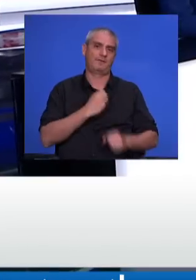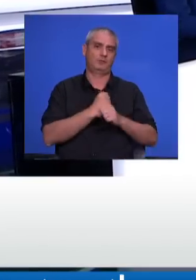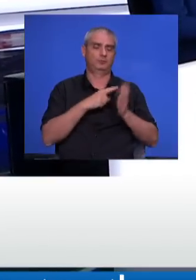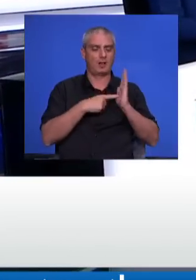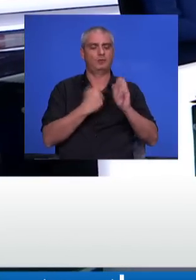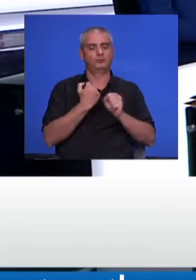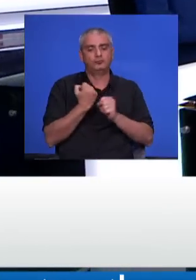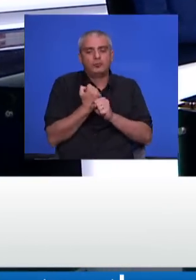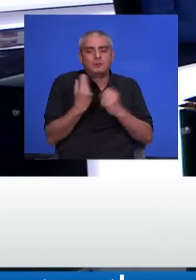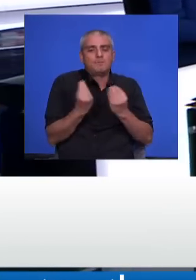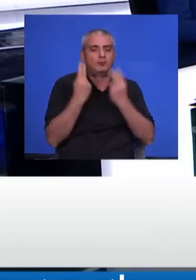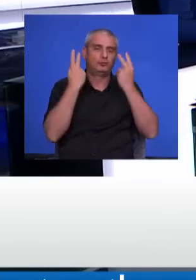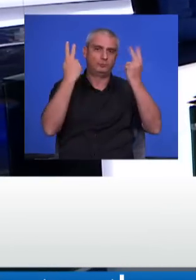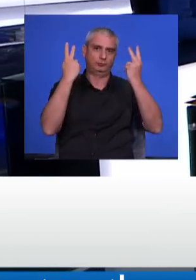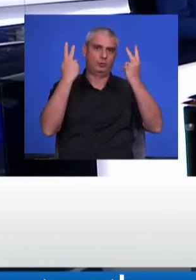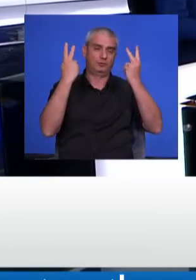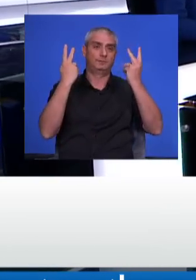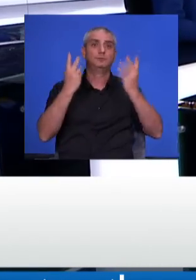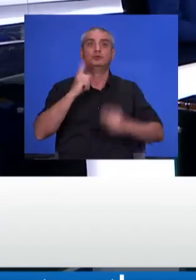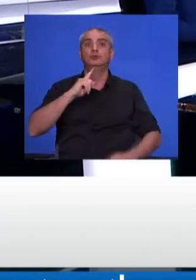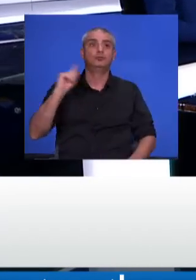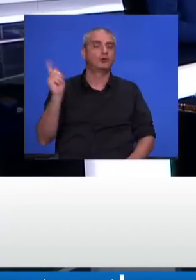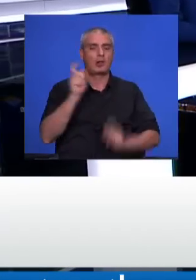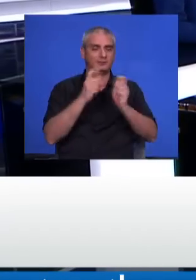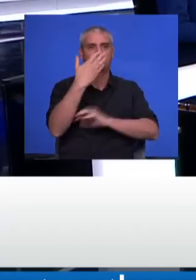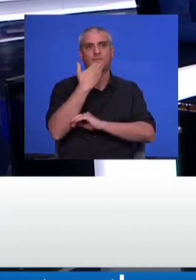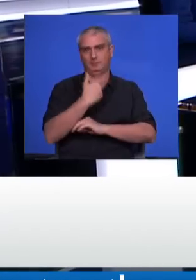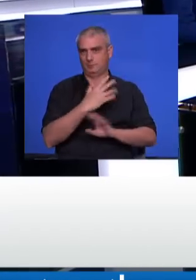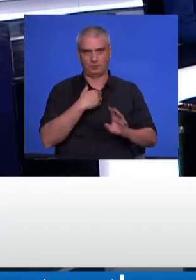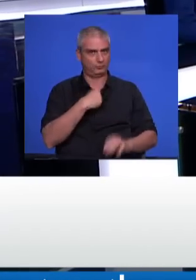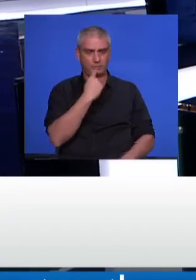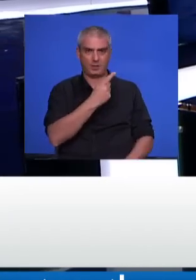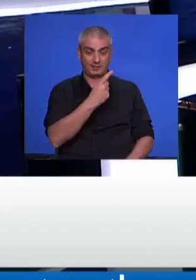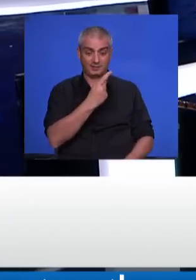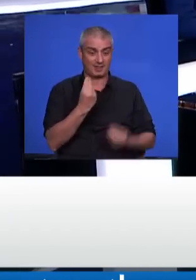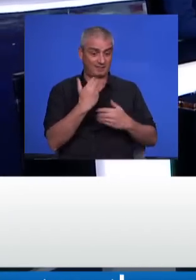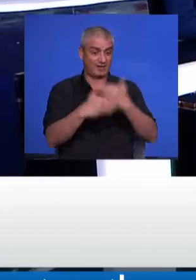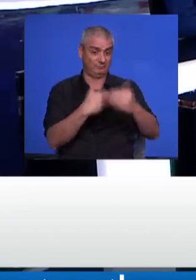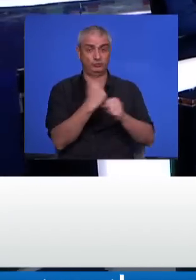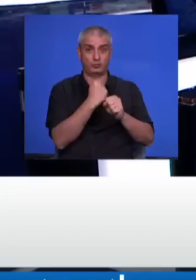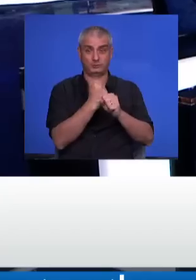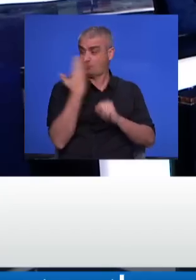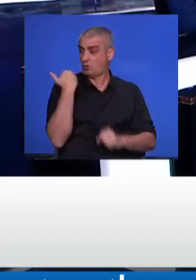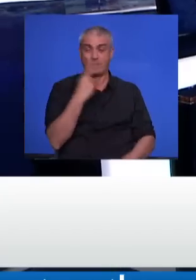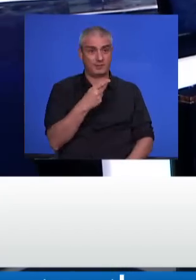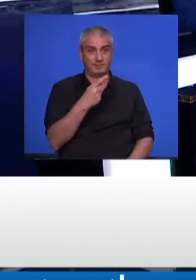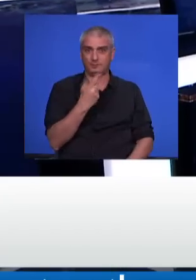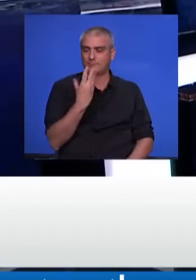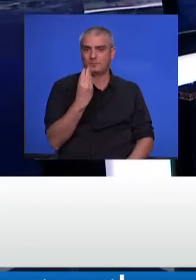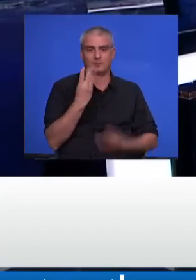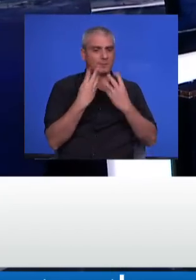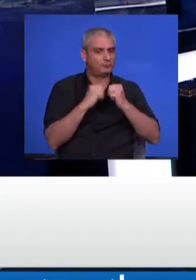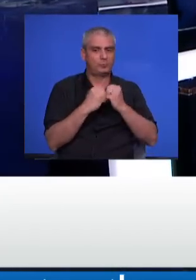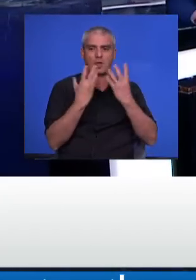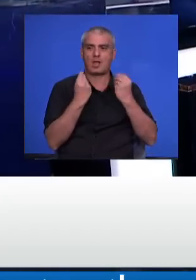צעדים שהם משמעותיים, צעדים שכל אזרח במדינת ישראל, אני רוצה להגיד לך, בחבילת הצעדים הקודמת, הרבה מאוד משפחות, הרבה